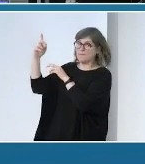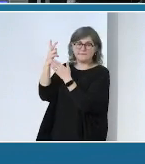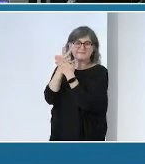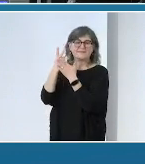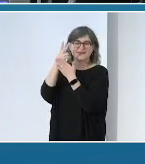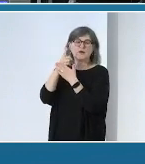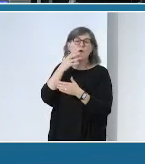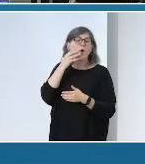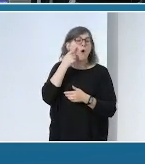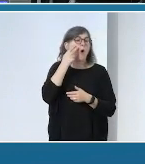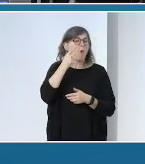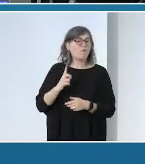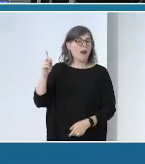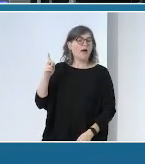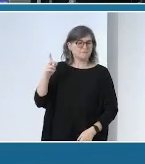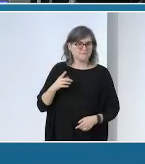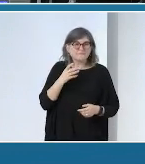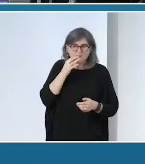en haut, attends,